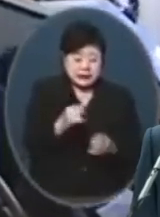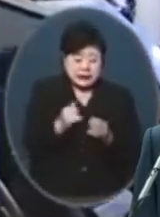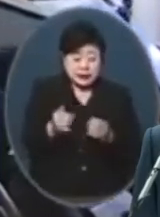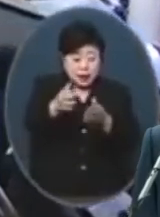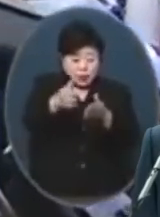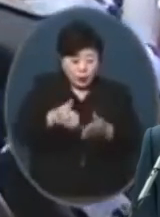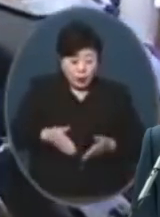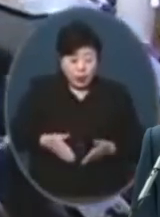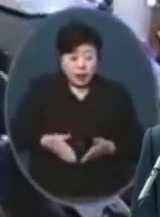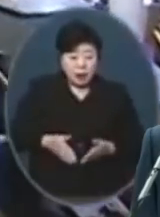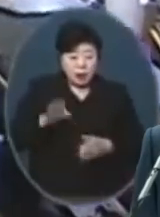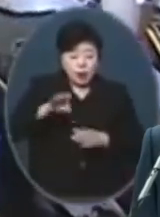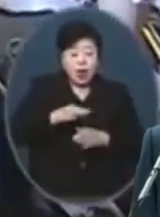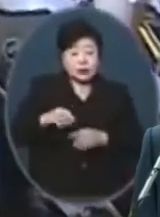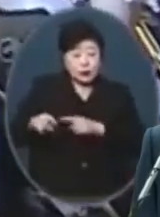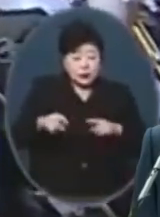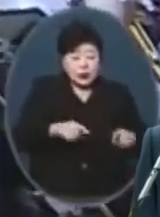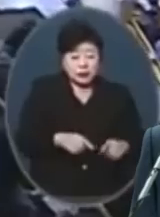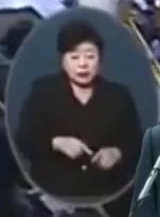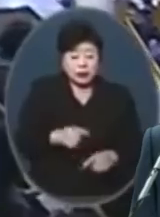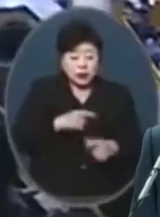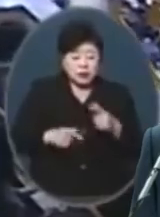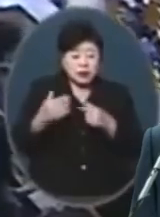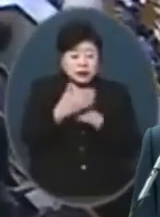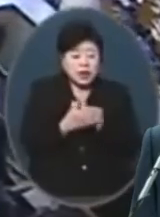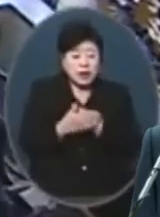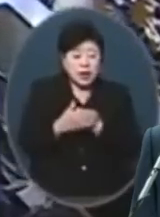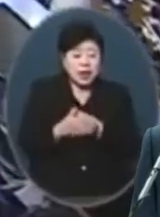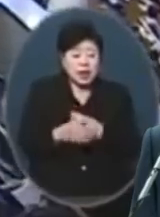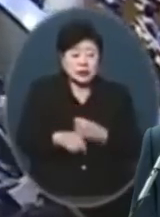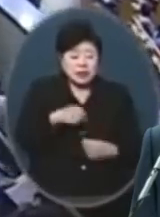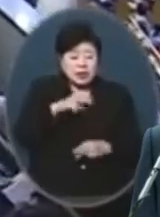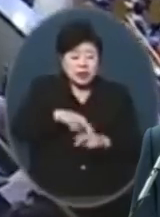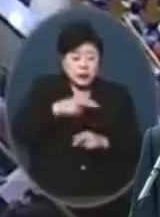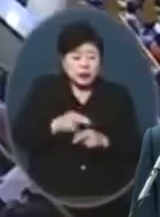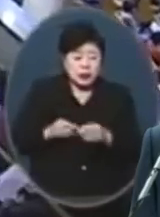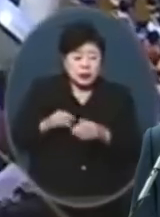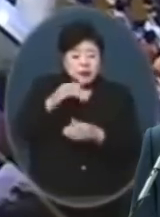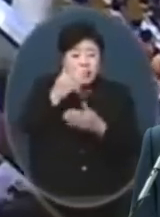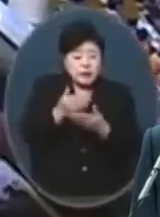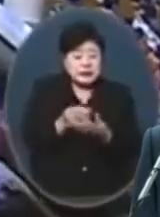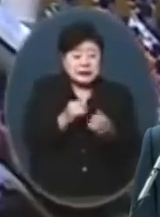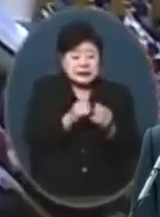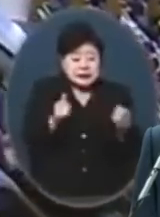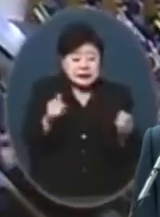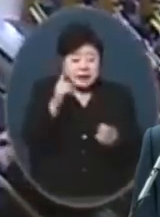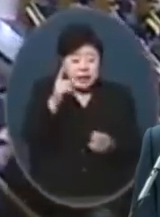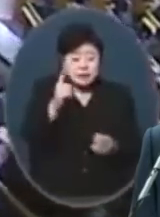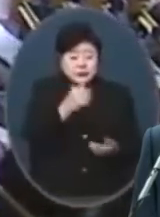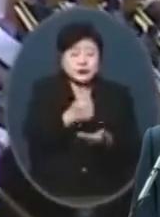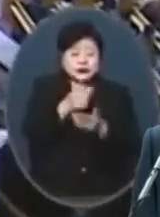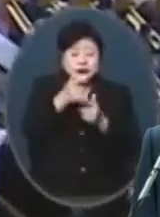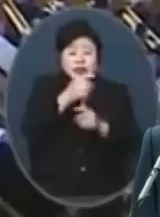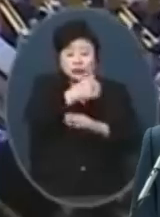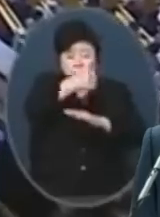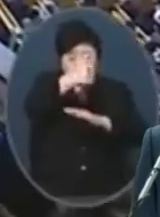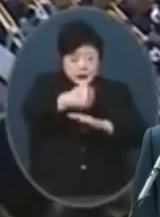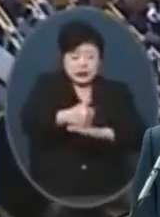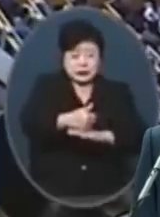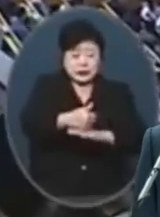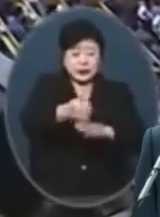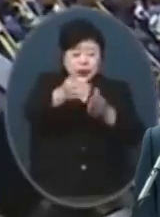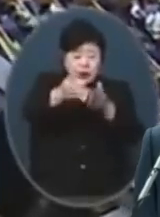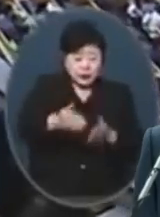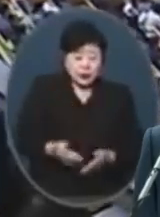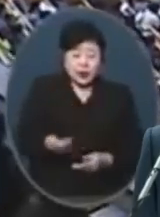사람을 통하여 왕노릇하였은즉 더욱 은혜와 의의 선물을 넘치게 받는 자들은 한 분